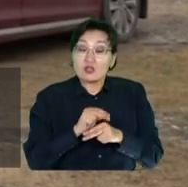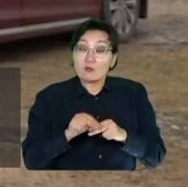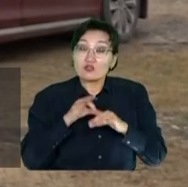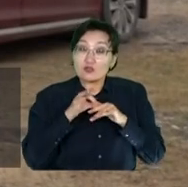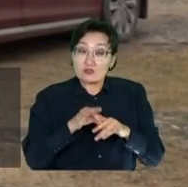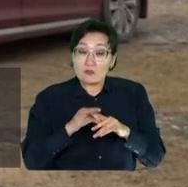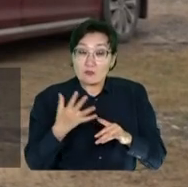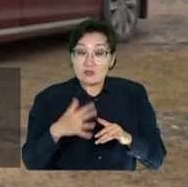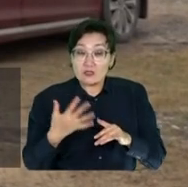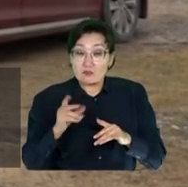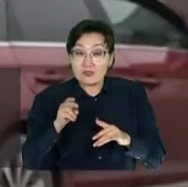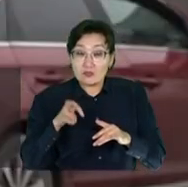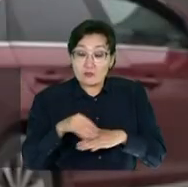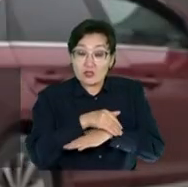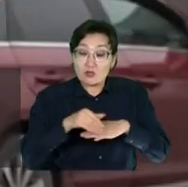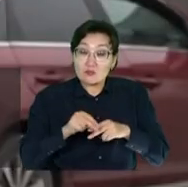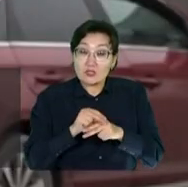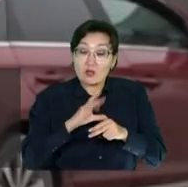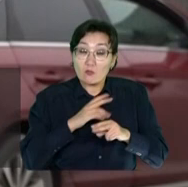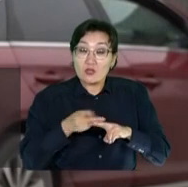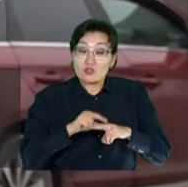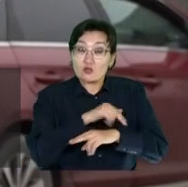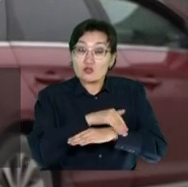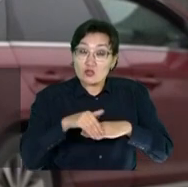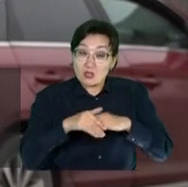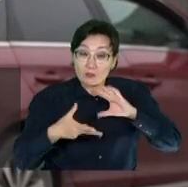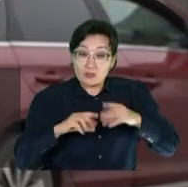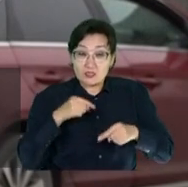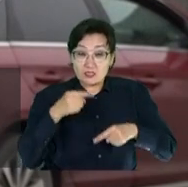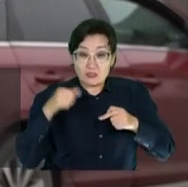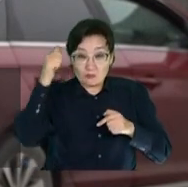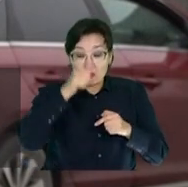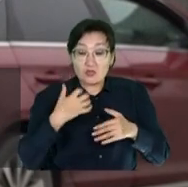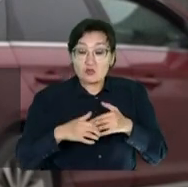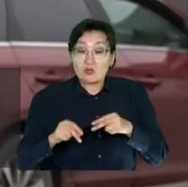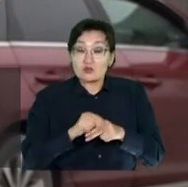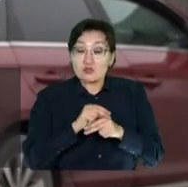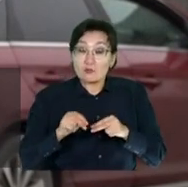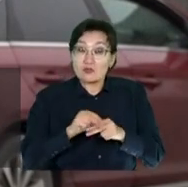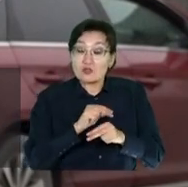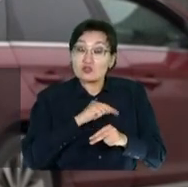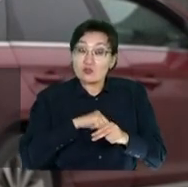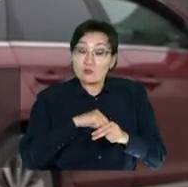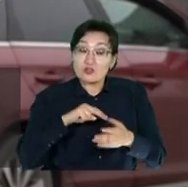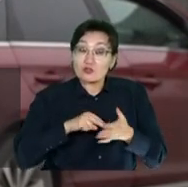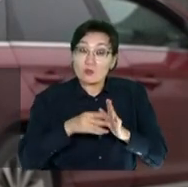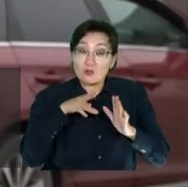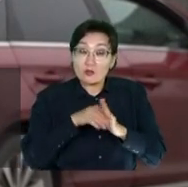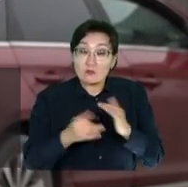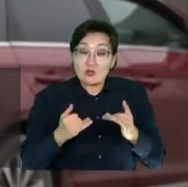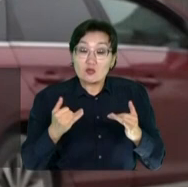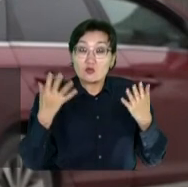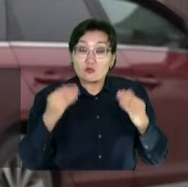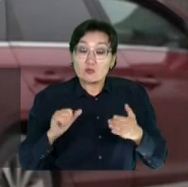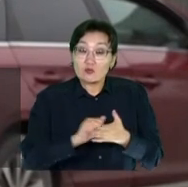бойынша 55 шақырым көше жасадық. Бұл көшені жалпы келесі жылы орташа жөндеу жұмыстарына жоспарға қосып, бүгінгі күнде жобалық сметалық